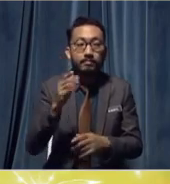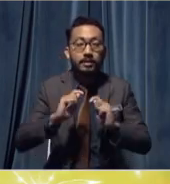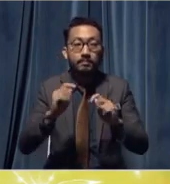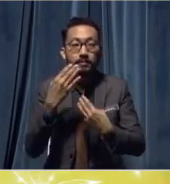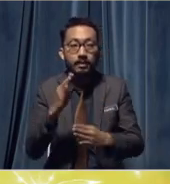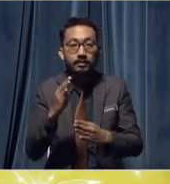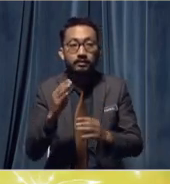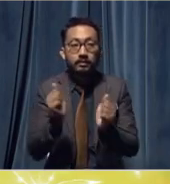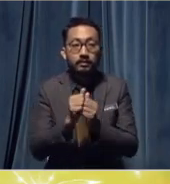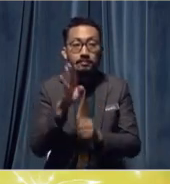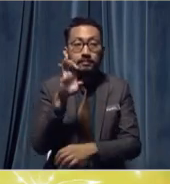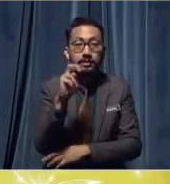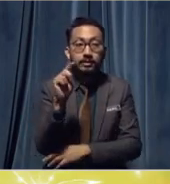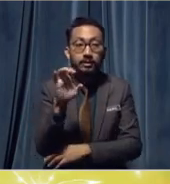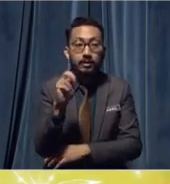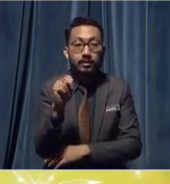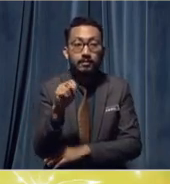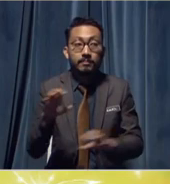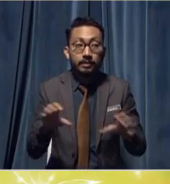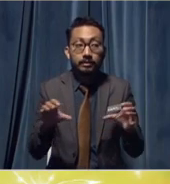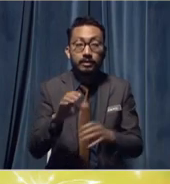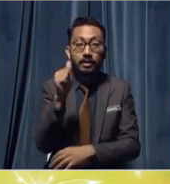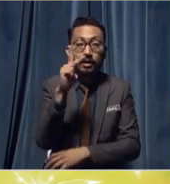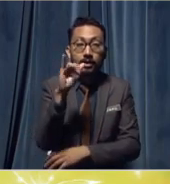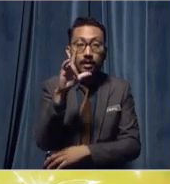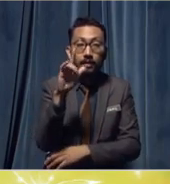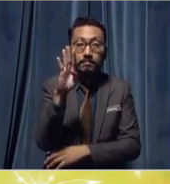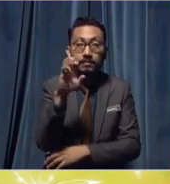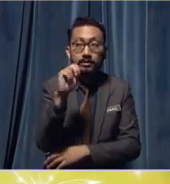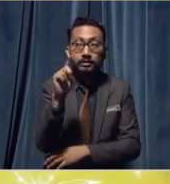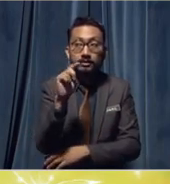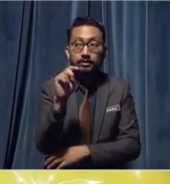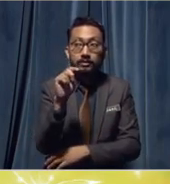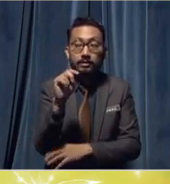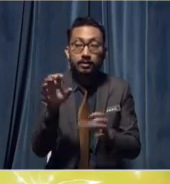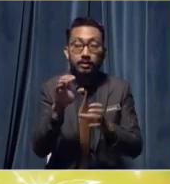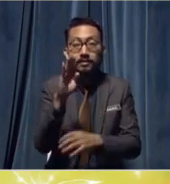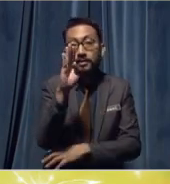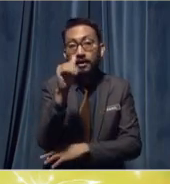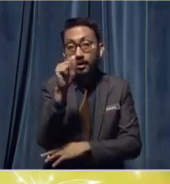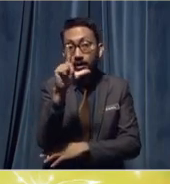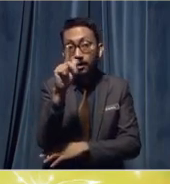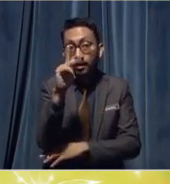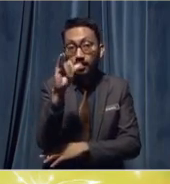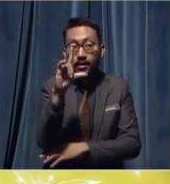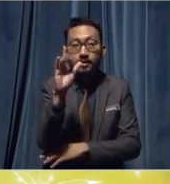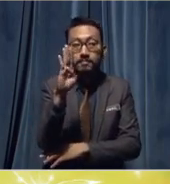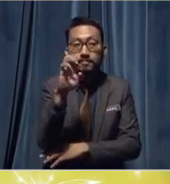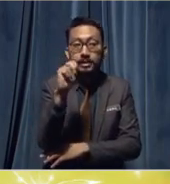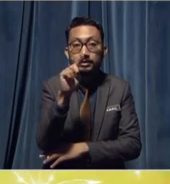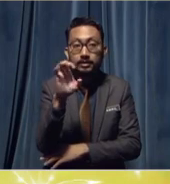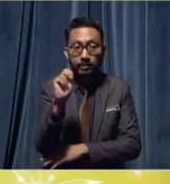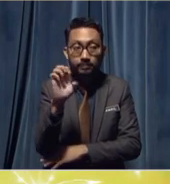alkina akan bertindak balas dengan benzin untuk menghasilkan alkil